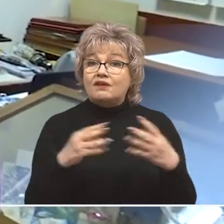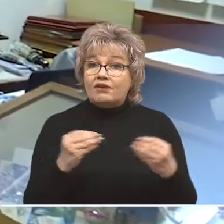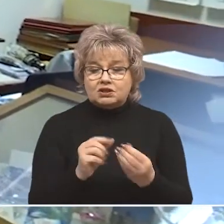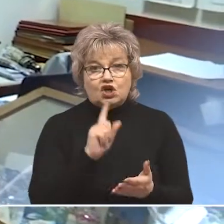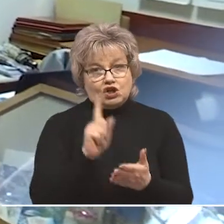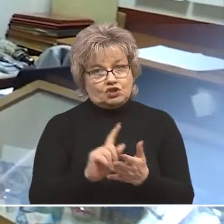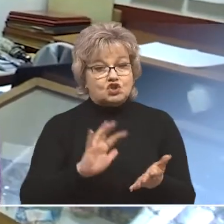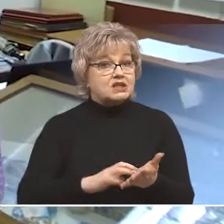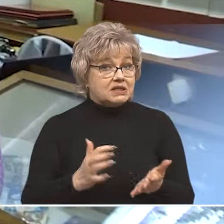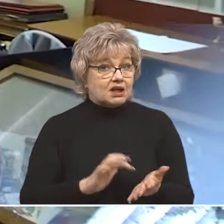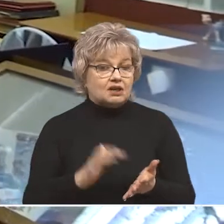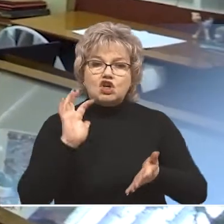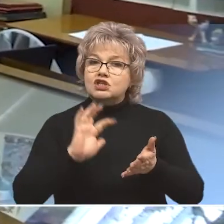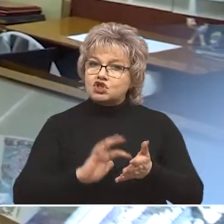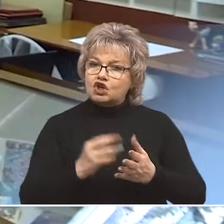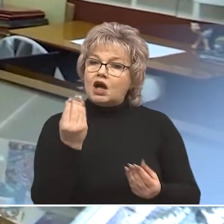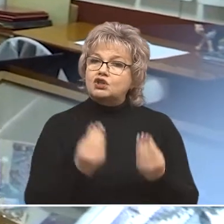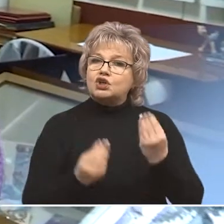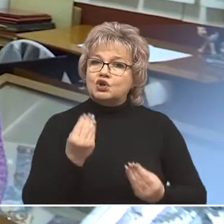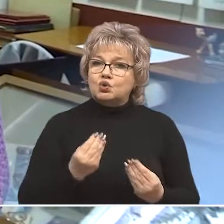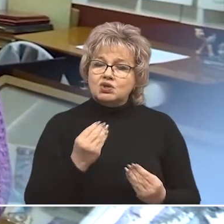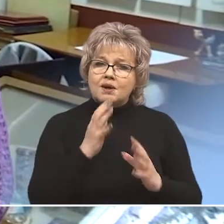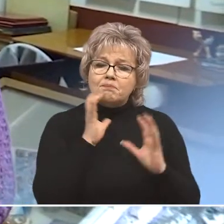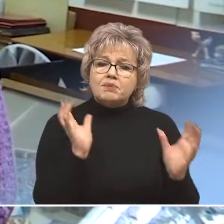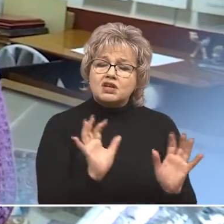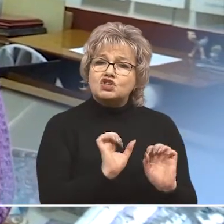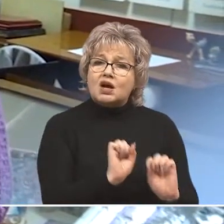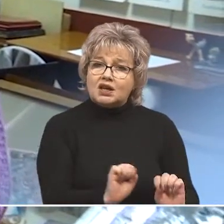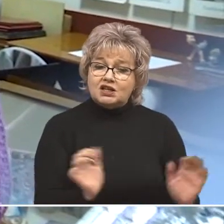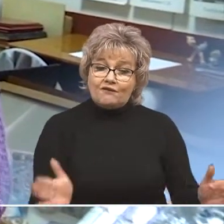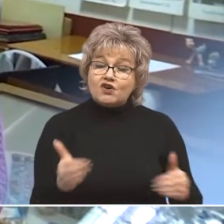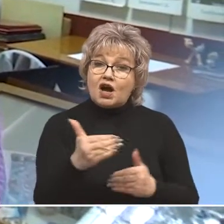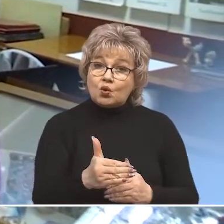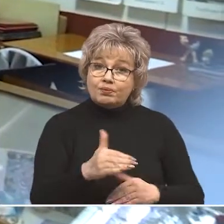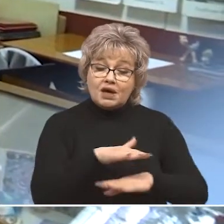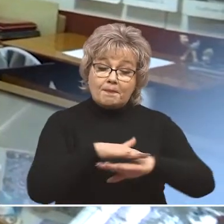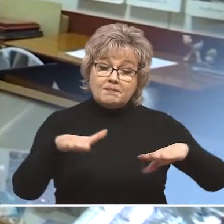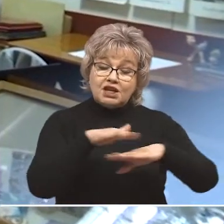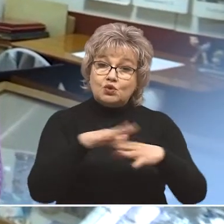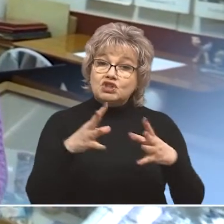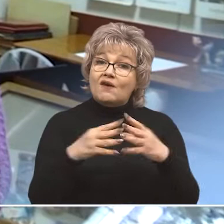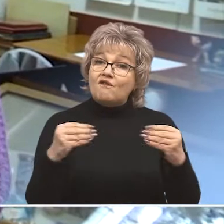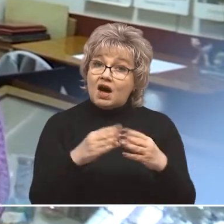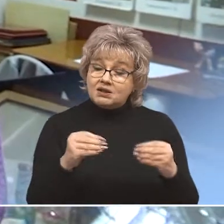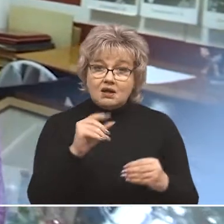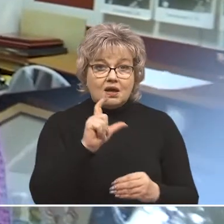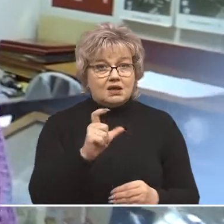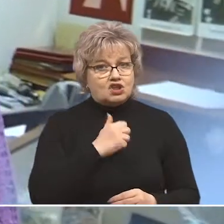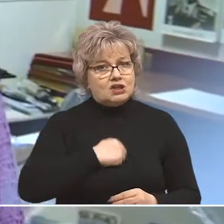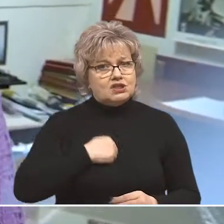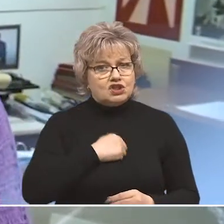и, конечно же, стеклянные. Стеклянные игрушки бережно хранились в коробке, переложенные ватой. И